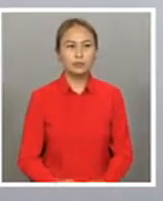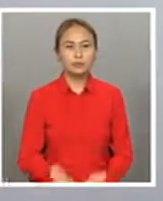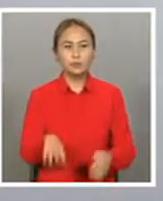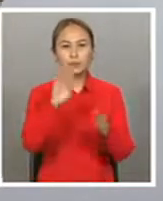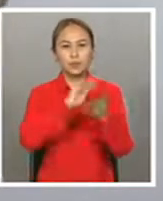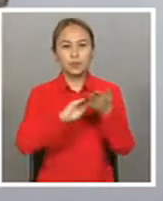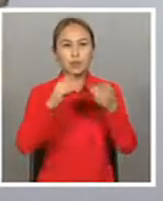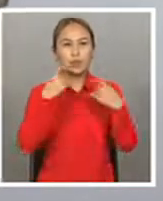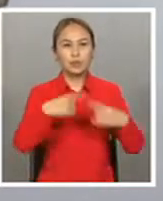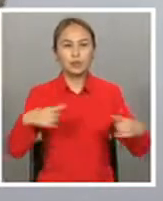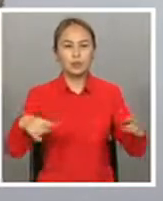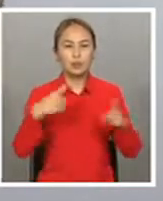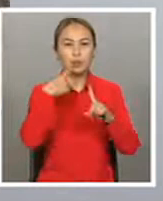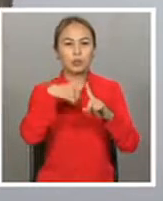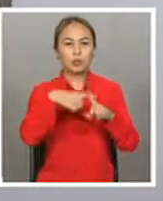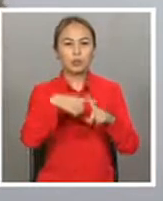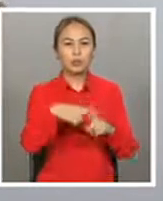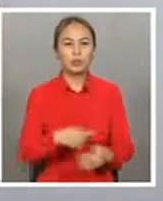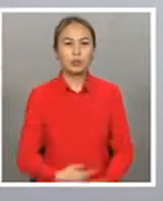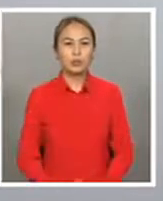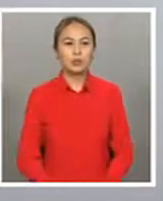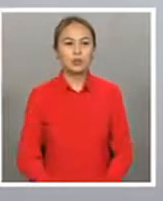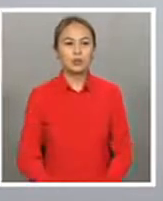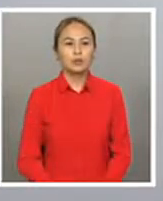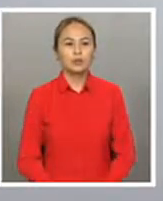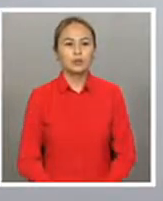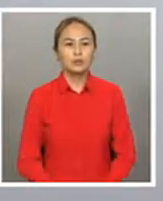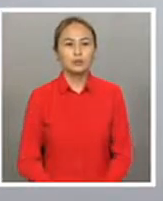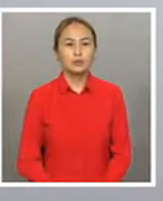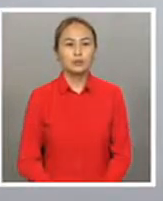Бөлімдері әртүрлі бөлшектерді қосуды